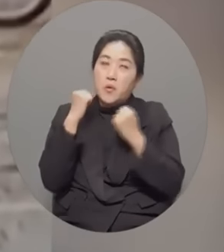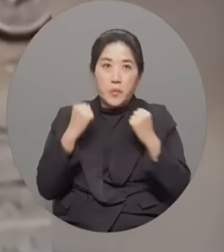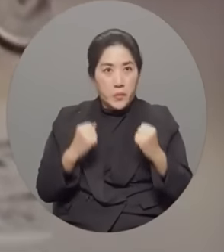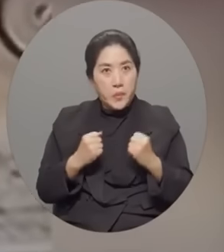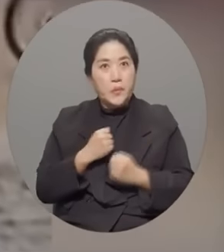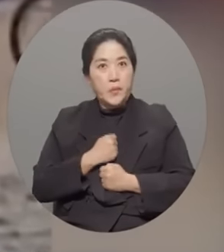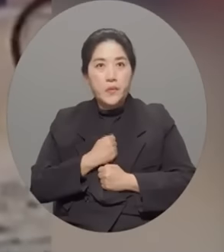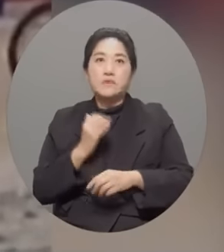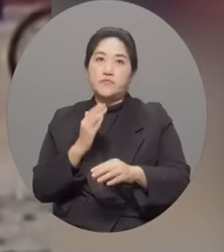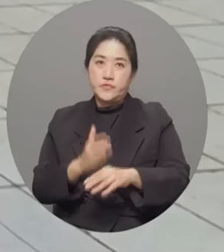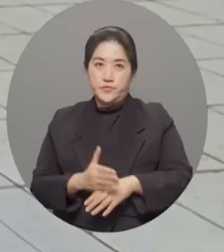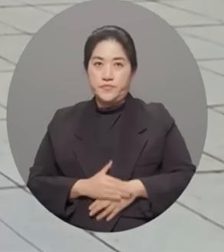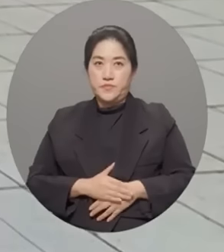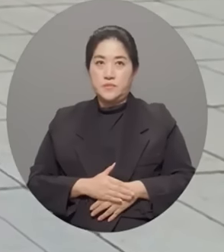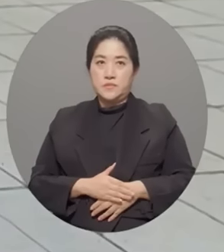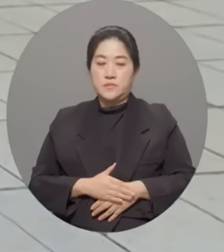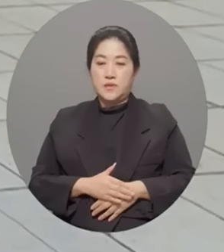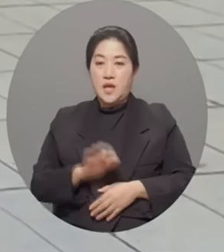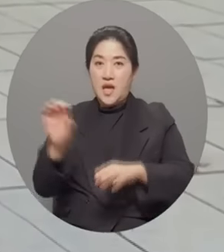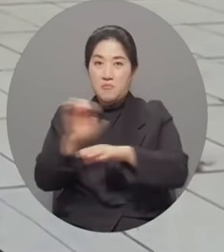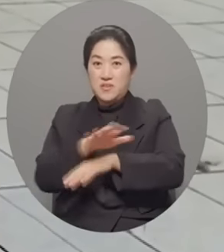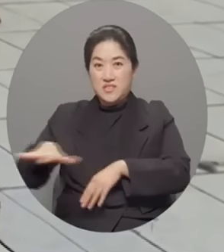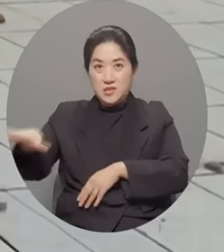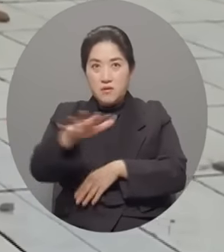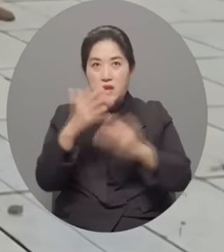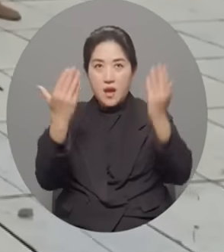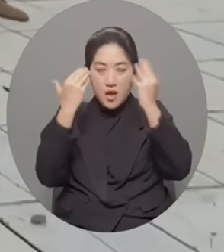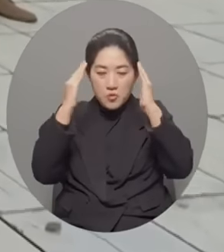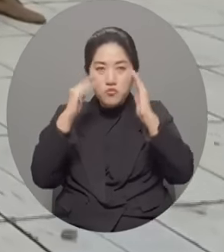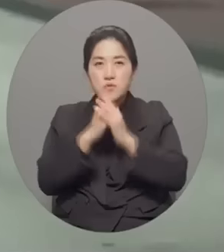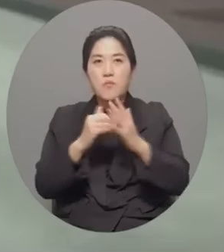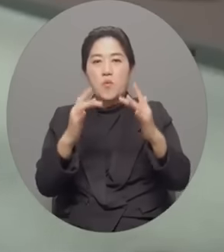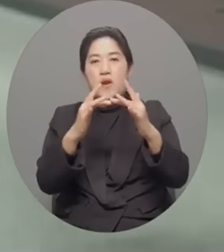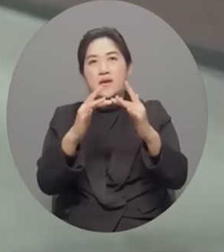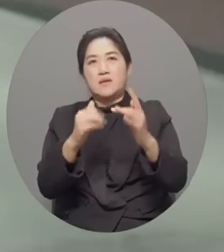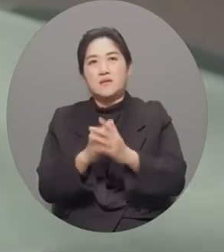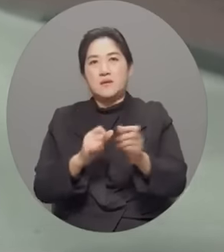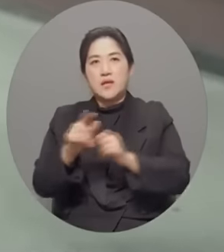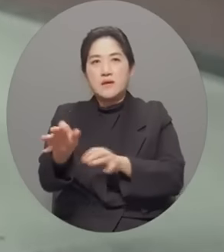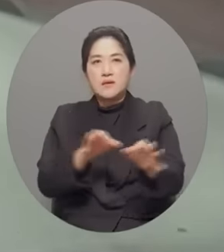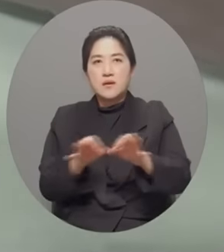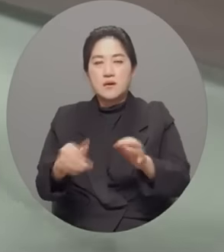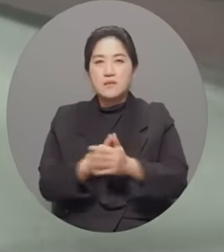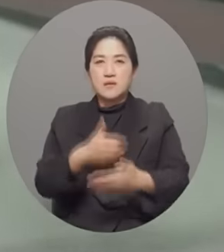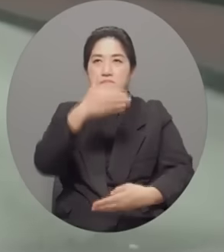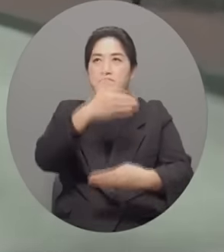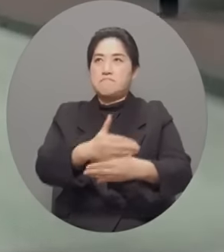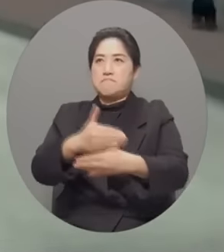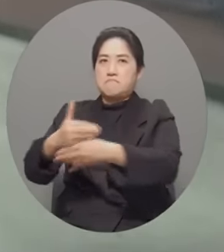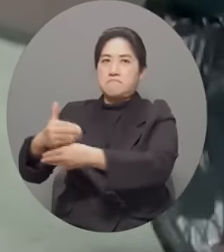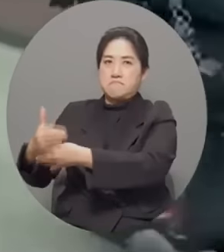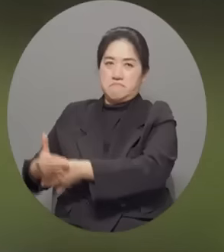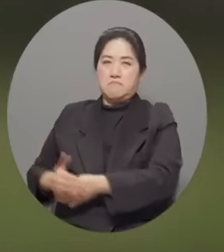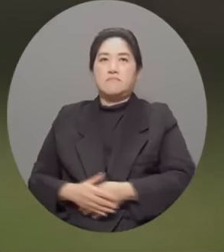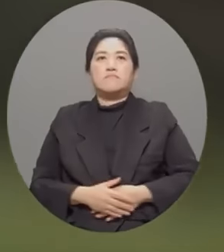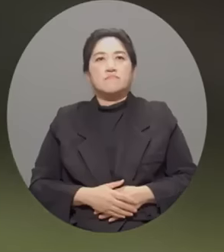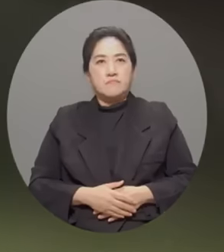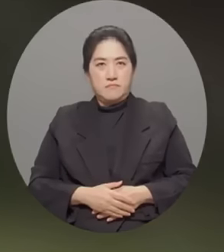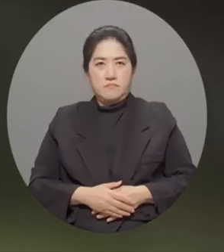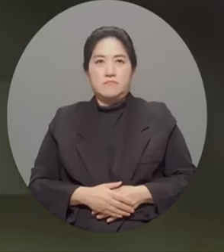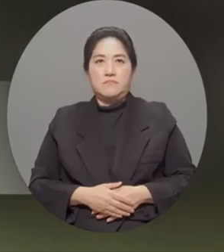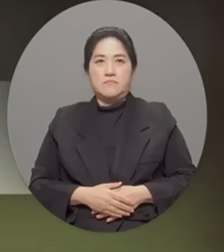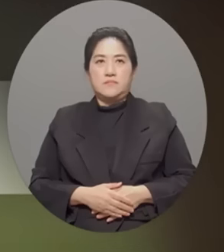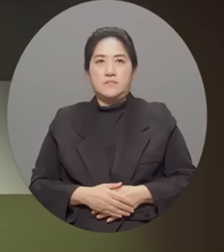있습니다. 전국 학교 수업은 온라인으로 진행됐고 대부분의 상점도 영업을 중단했습니다.